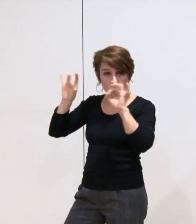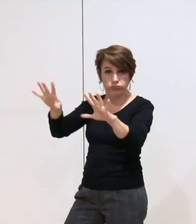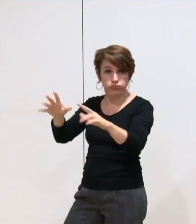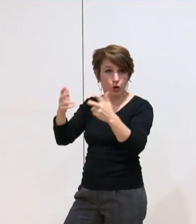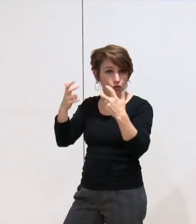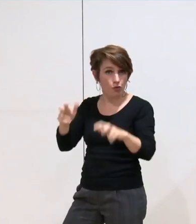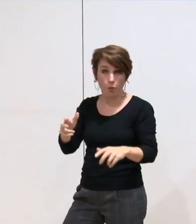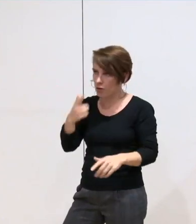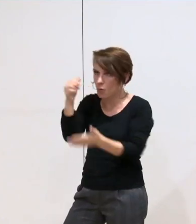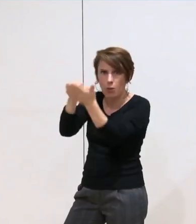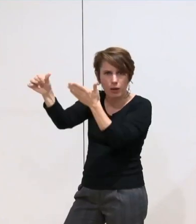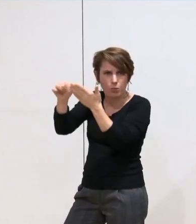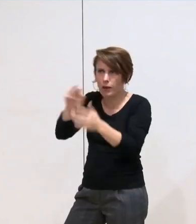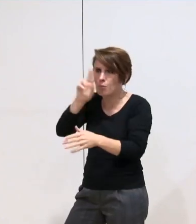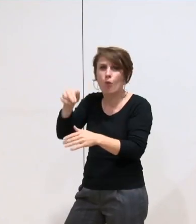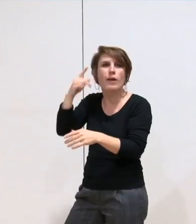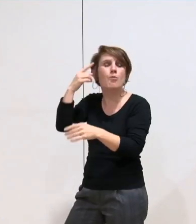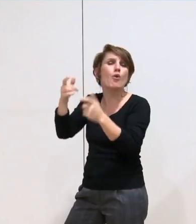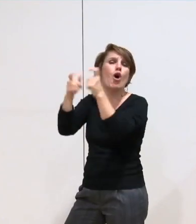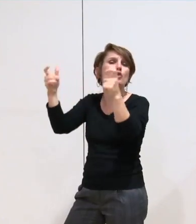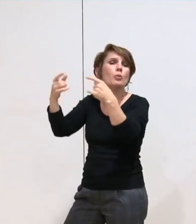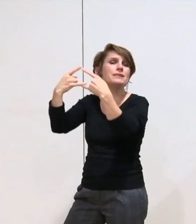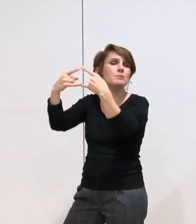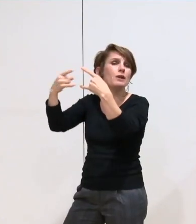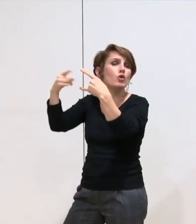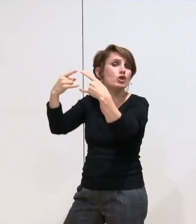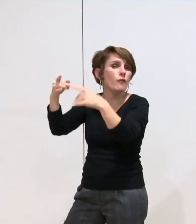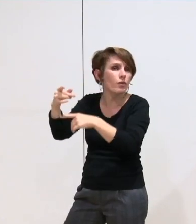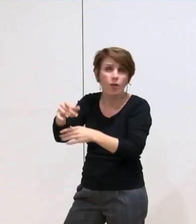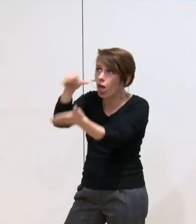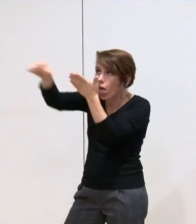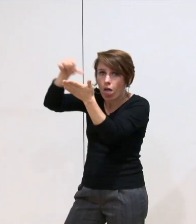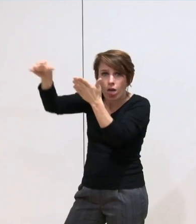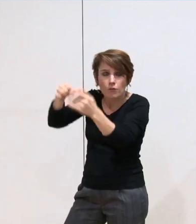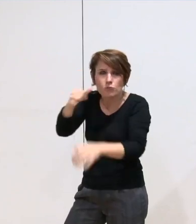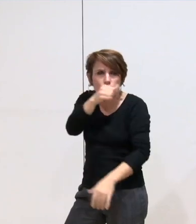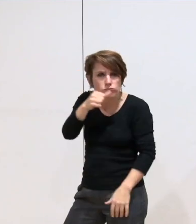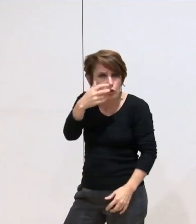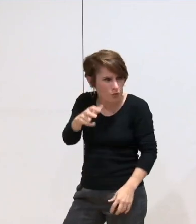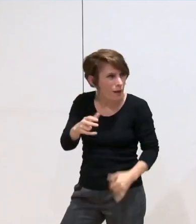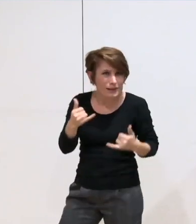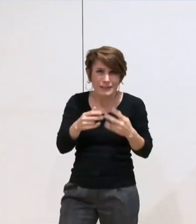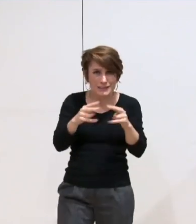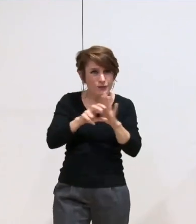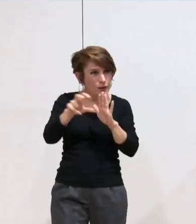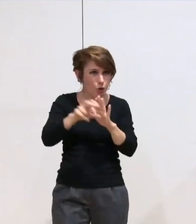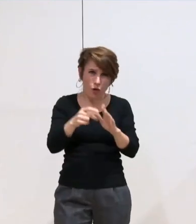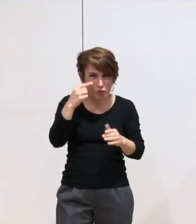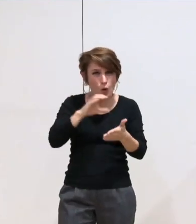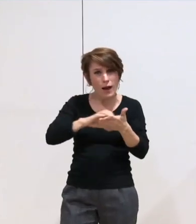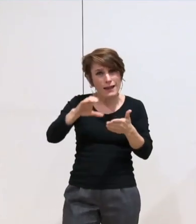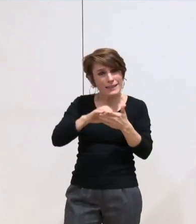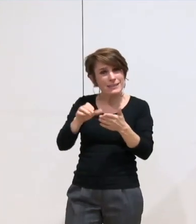inutiles à Microsoft notamment. Je crois que dans une ville comme Grenoble, je crois que c'est de l'ordre de 200 000 euros les